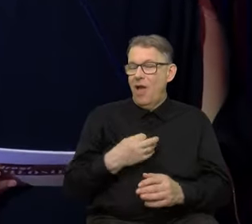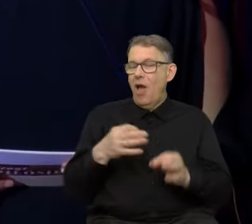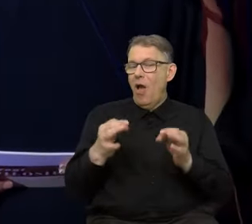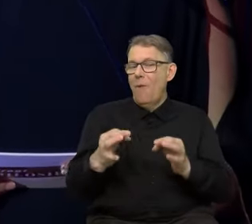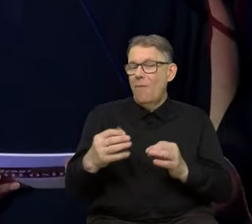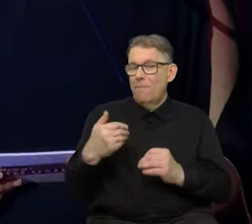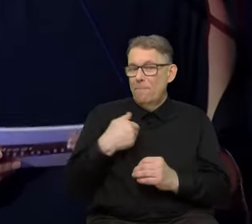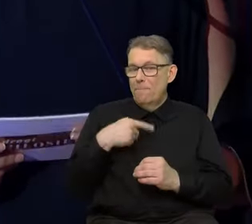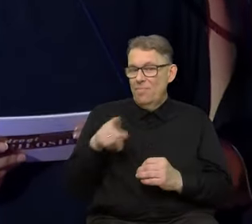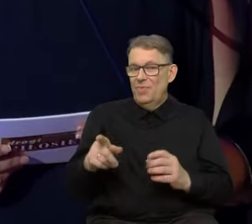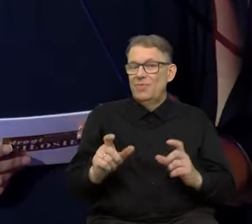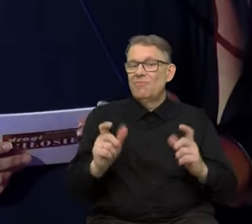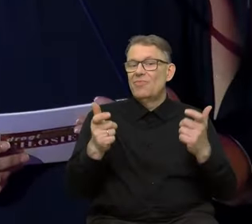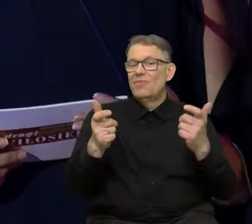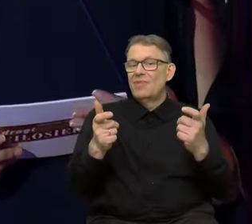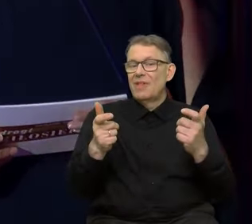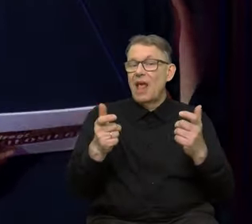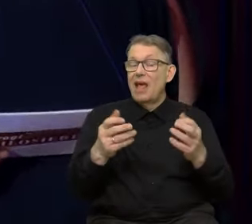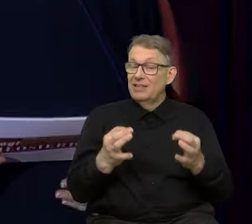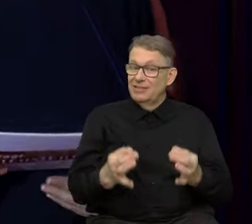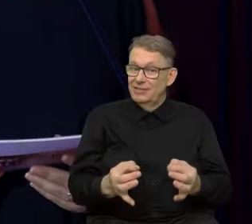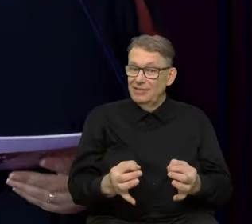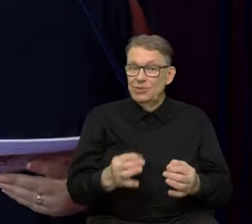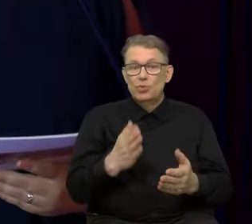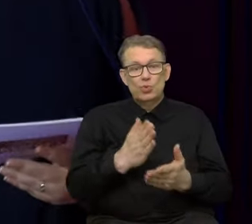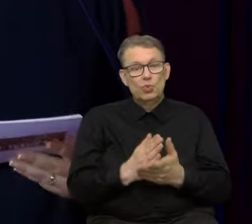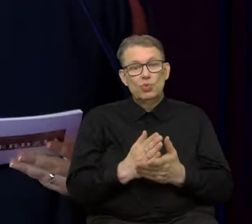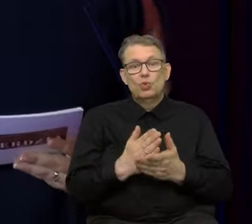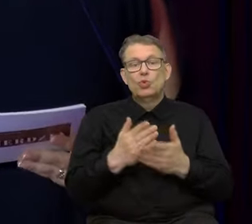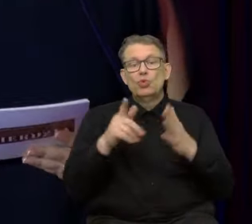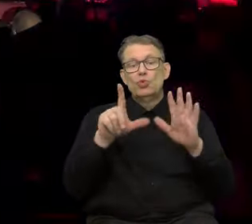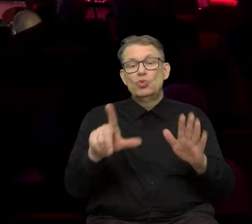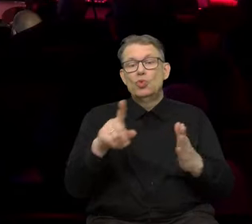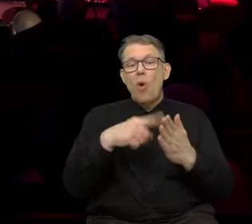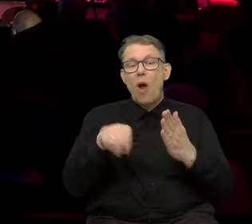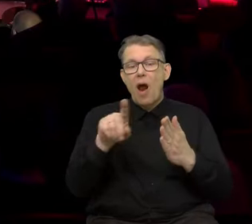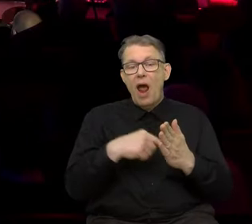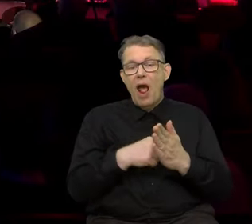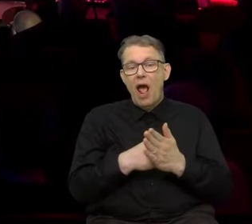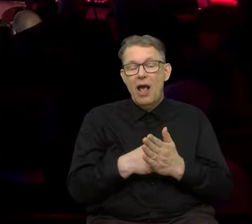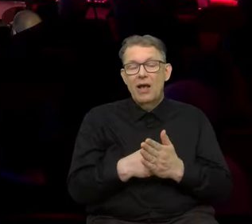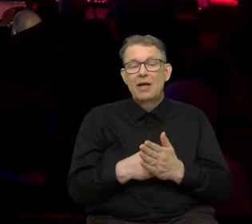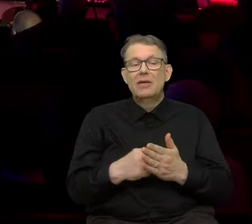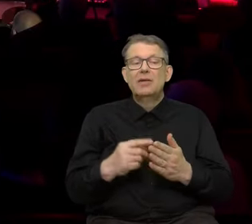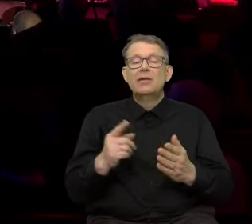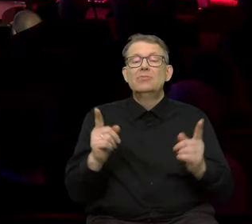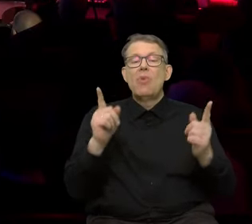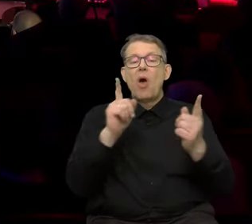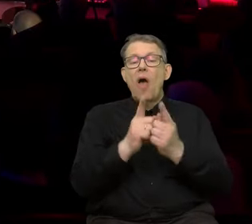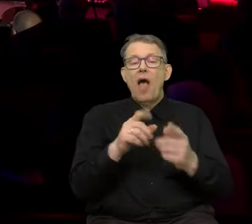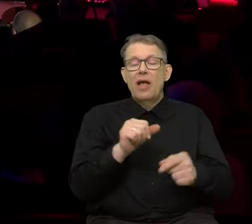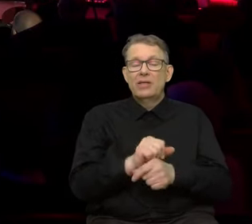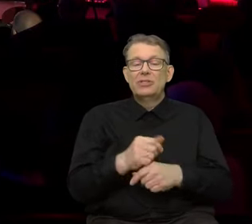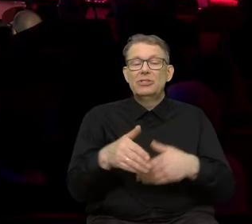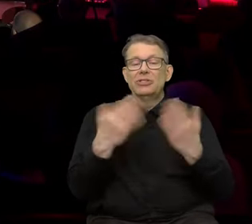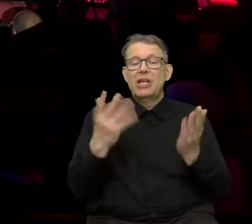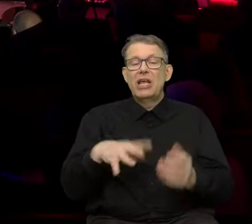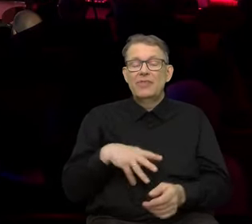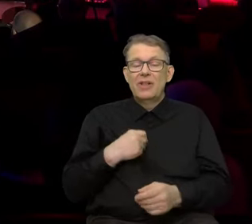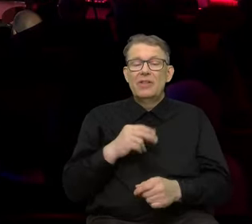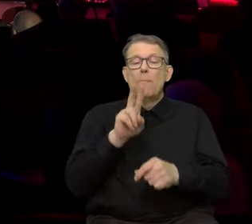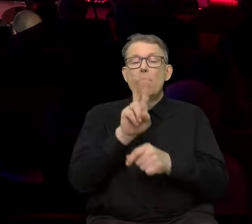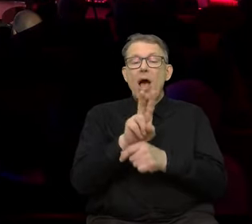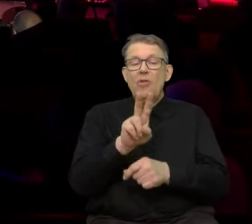tym wydarzeniu. A dziś już po raz siódmy spotykamy się w Dniu Święta Patrona Białegostoku